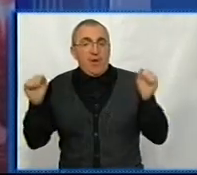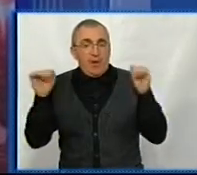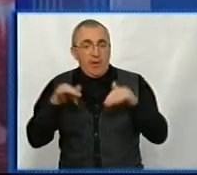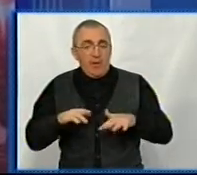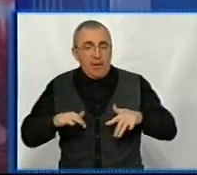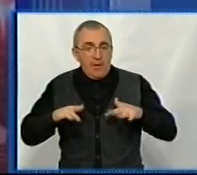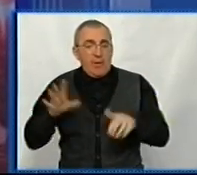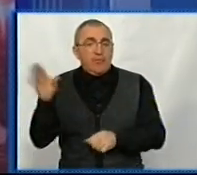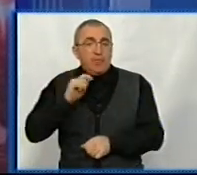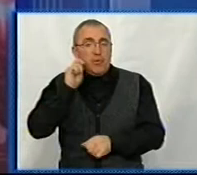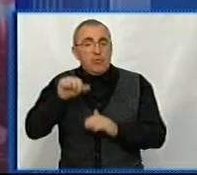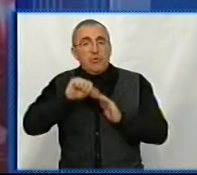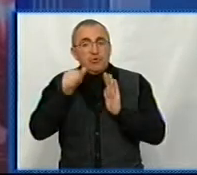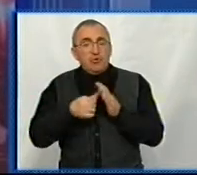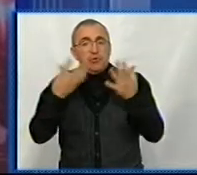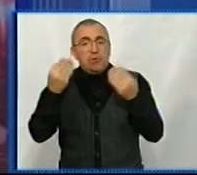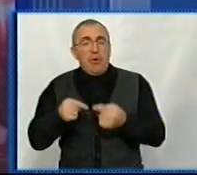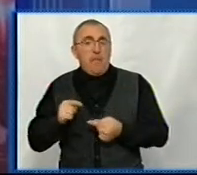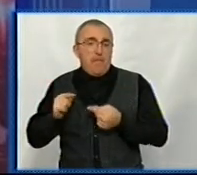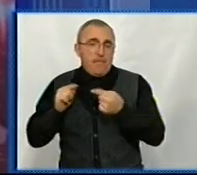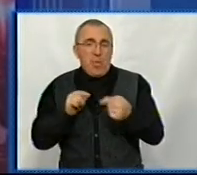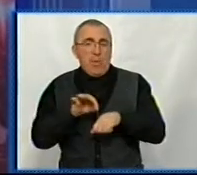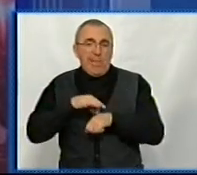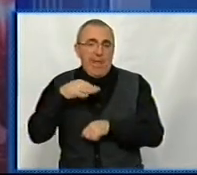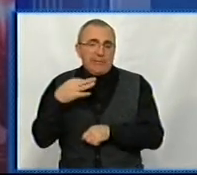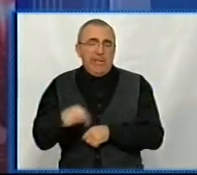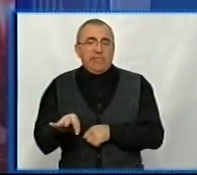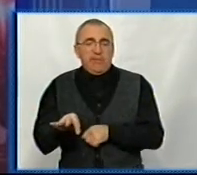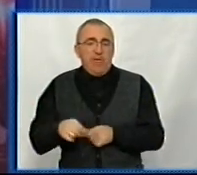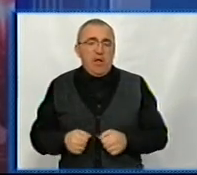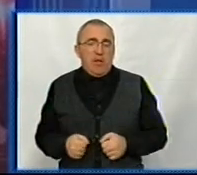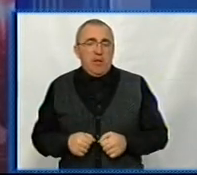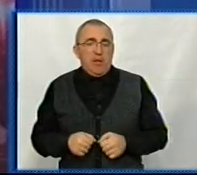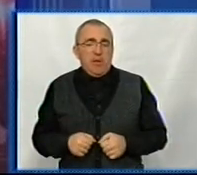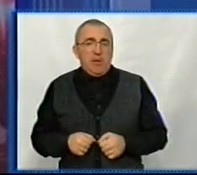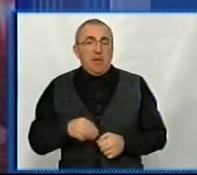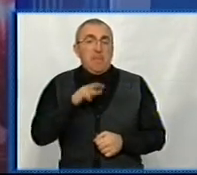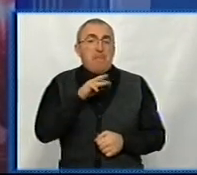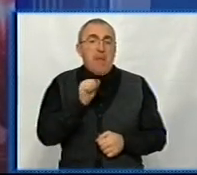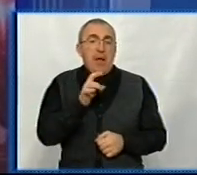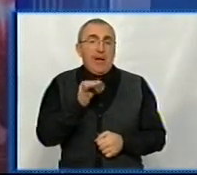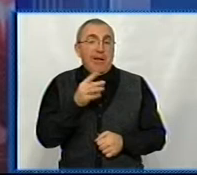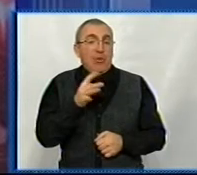акції всеукраїнської «16 днів проти насильства». Пані Марино,